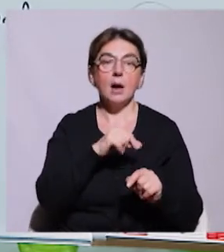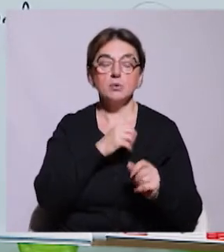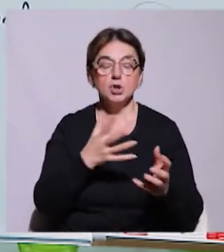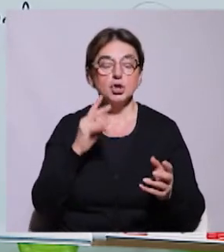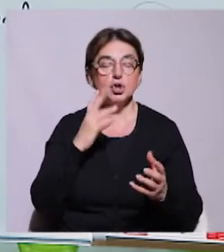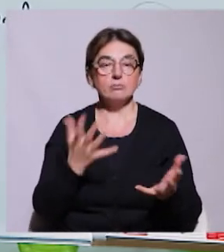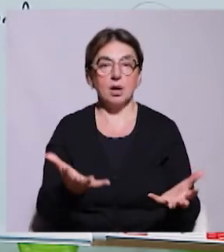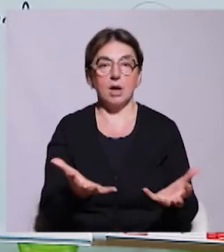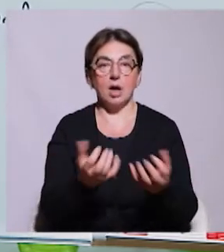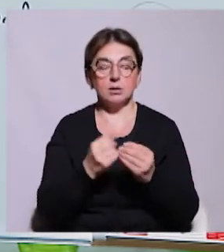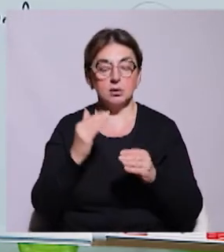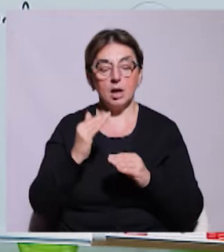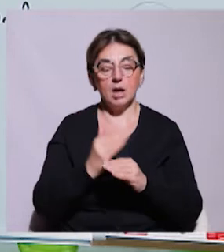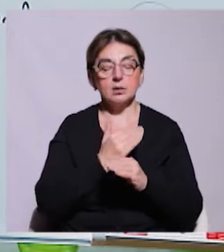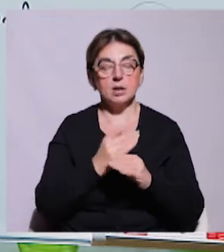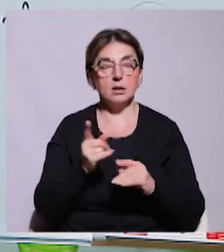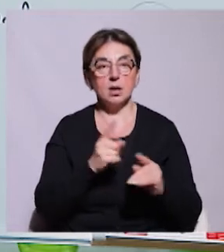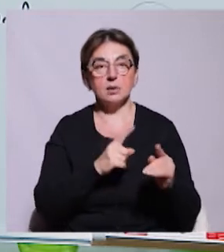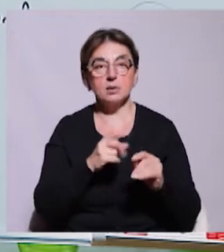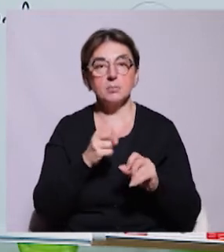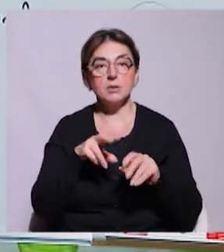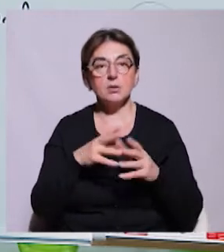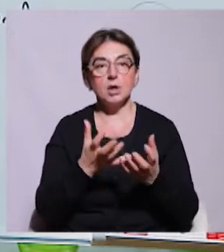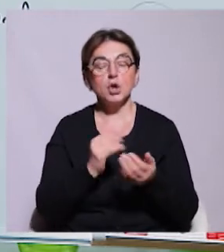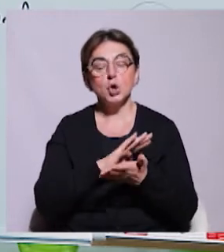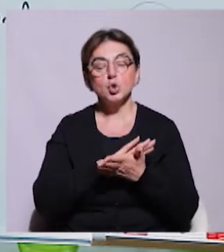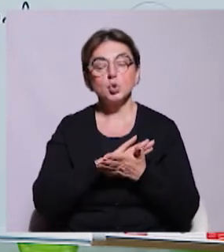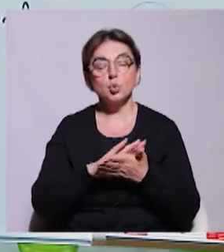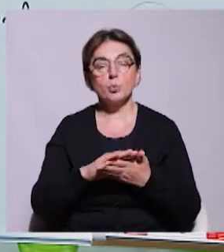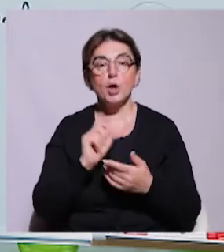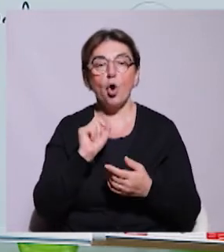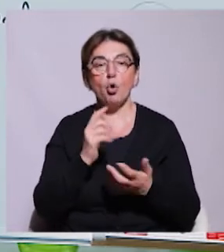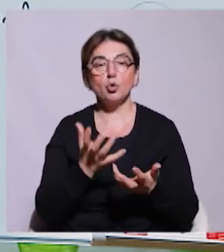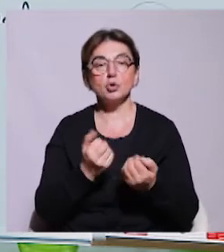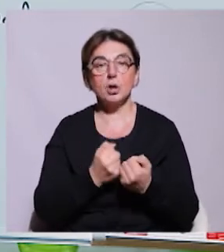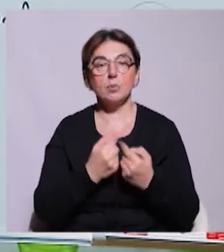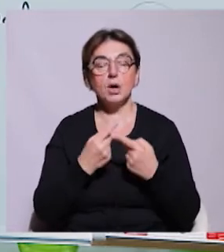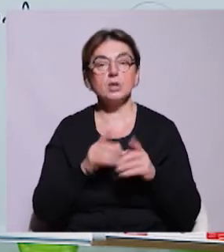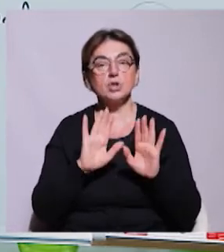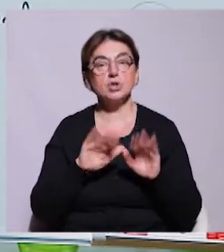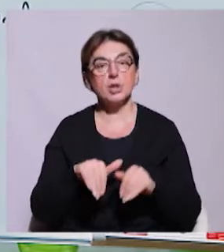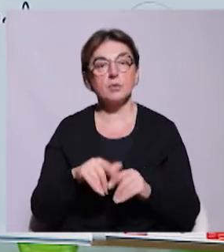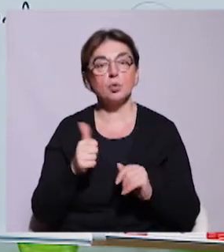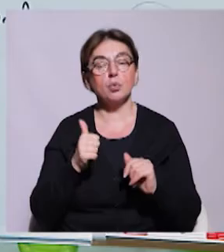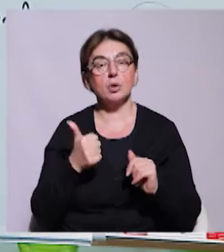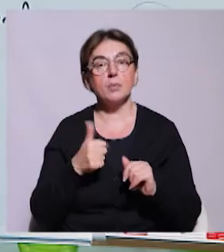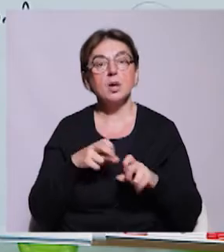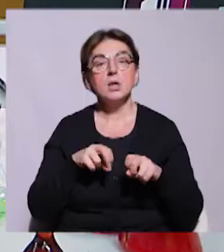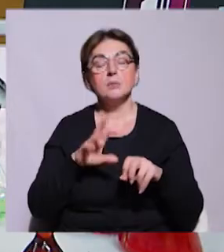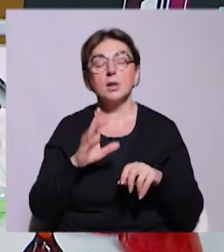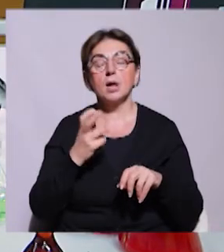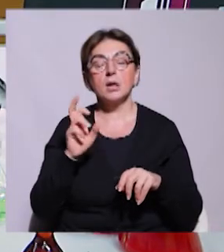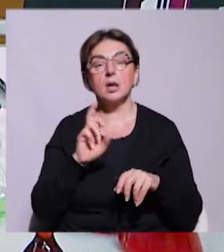ამ შლემს იღებდნენ, აცალკევებდნენ ერთმანეთისგან კომპონენტებს და იღებდნენ სუფთა სახით ოქროს. ეს ხდება